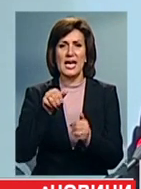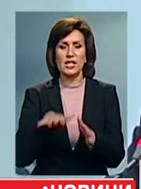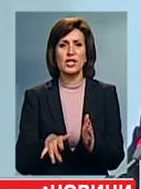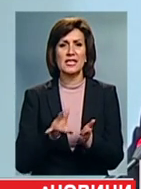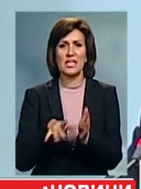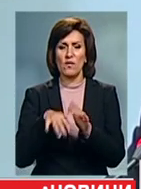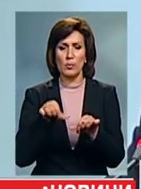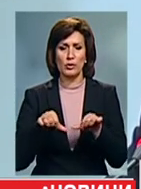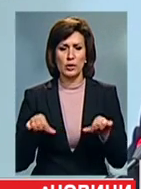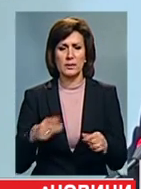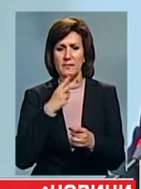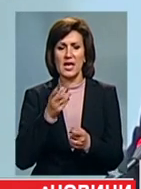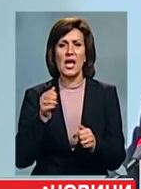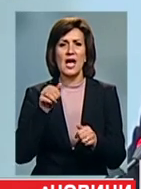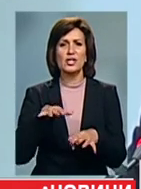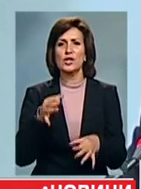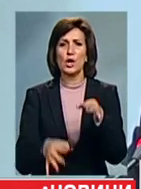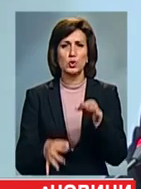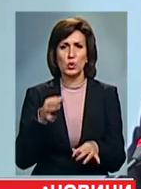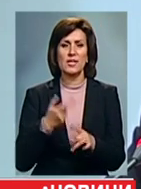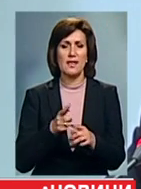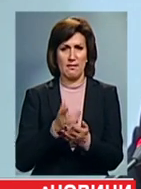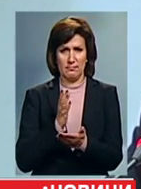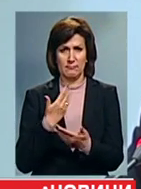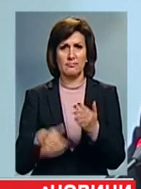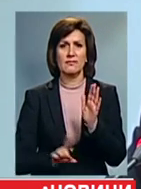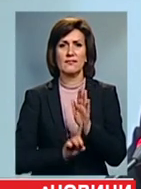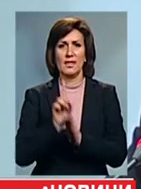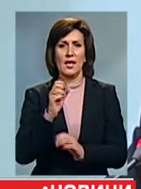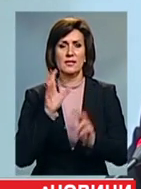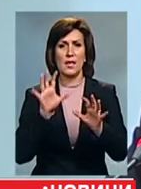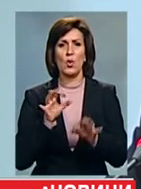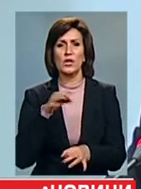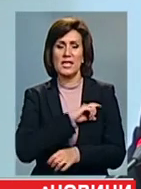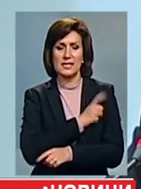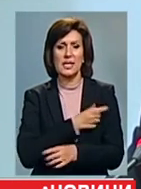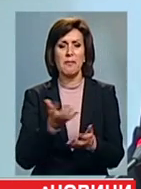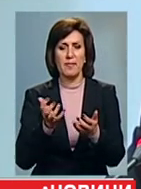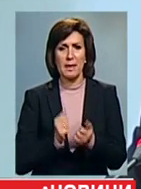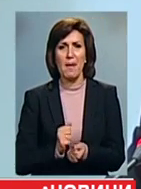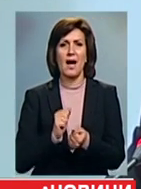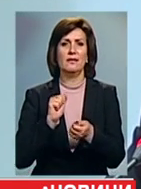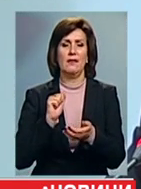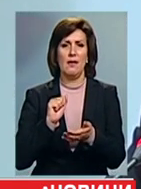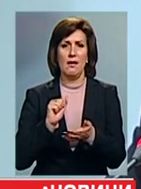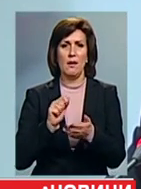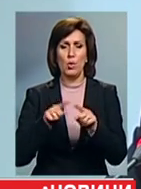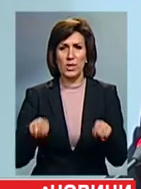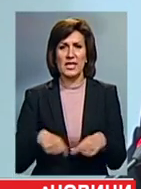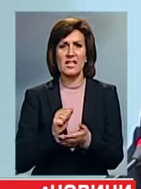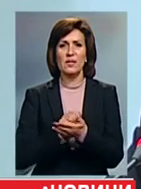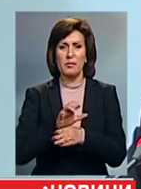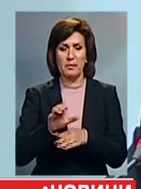Центральної виборчої комісії, попри рішення судів, які набрали законної сили, приймати виборчі бюлетені від поліграфічного підприємства,